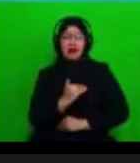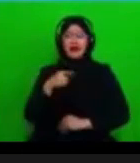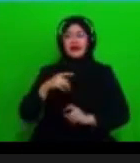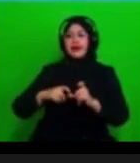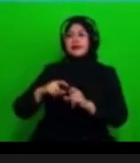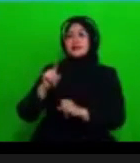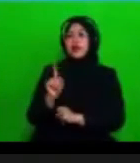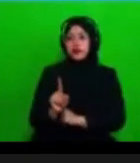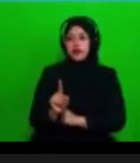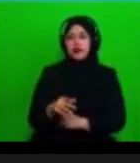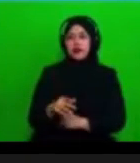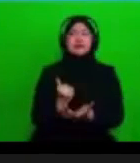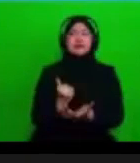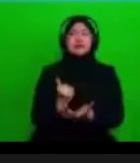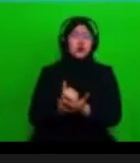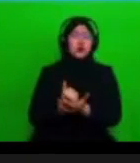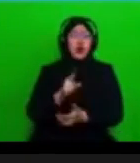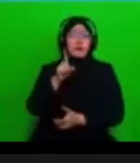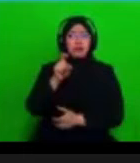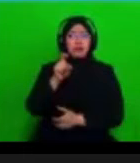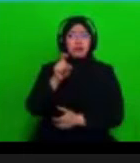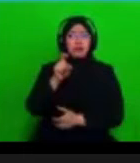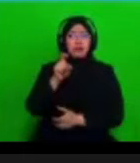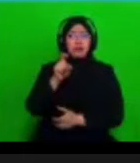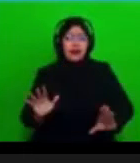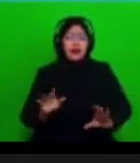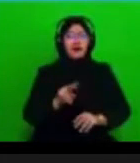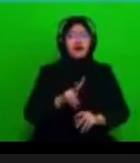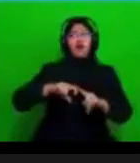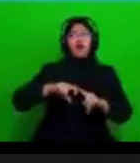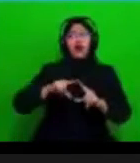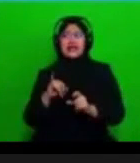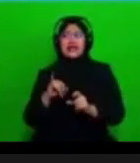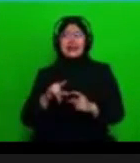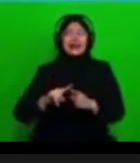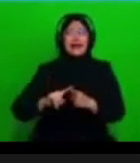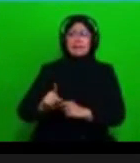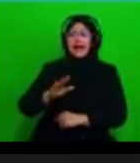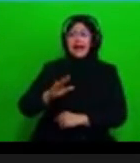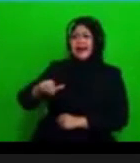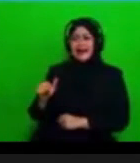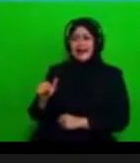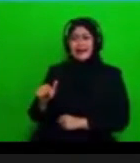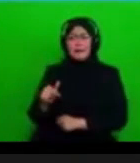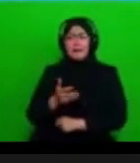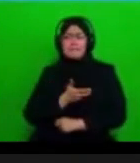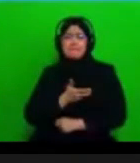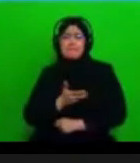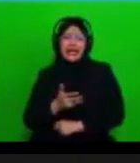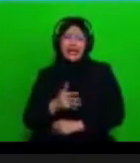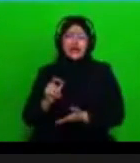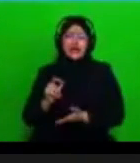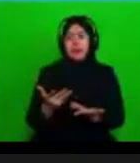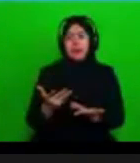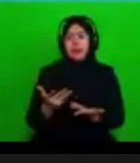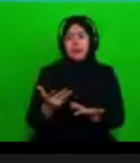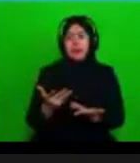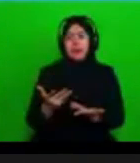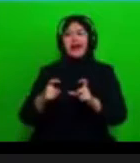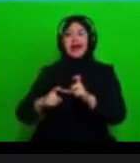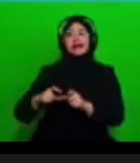lulusan vokasi daripada akademik. Sementara anak-anak kita jauh lebih masih relatif ingin